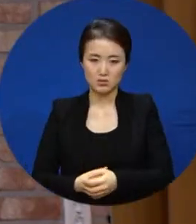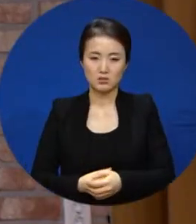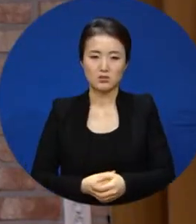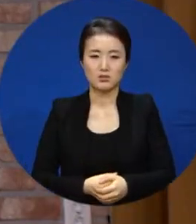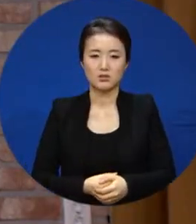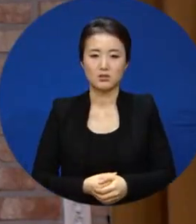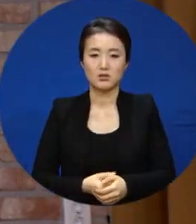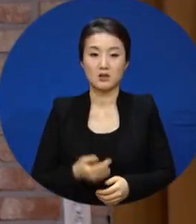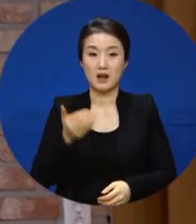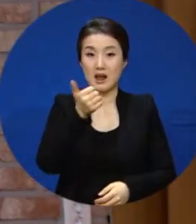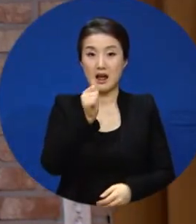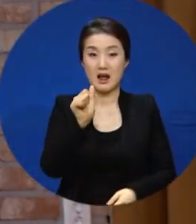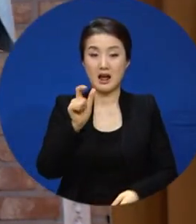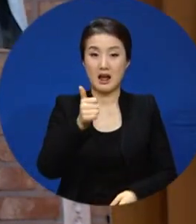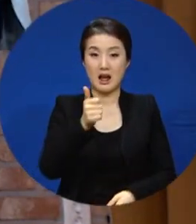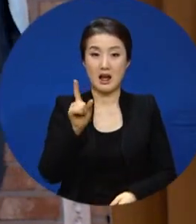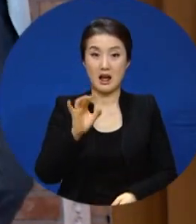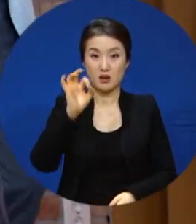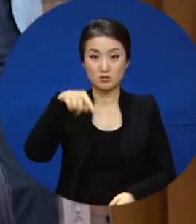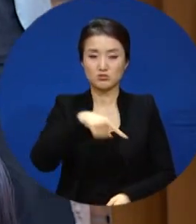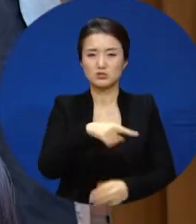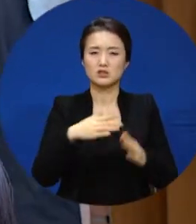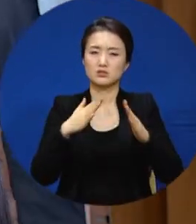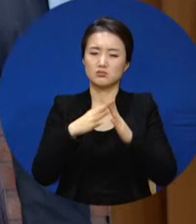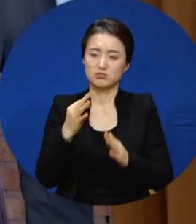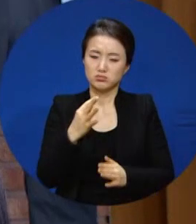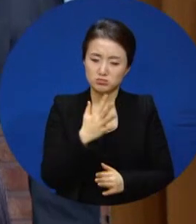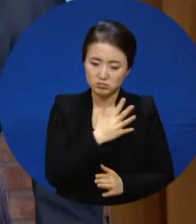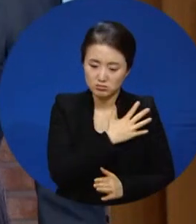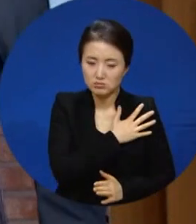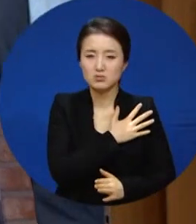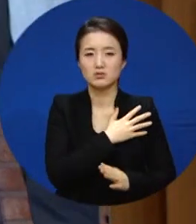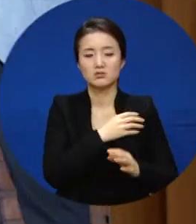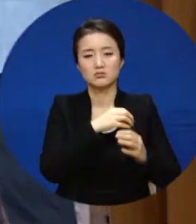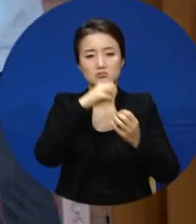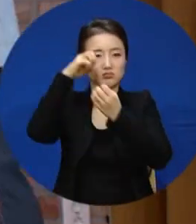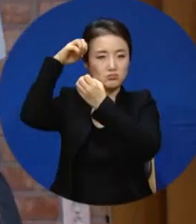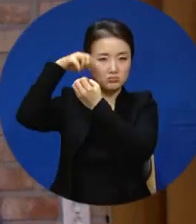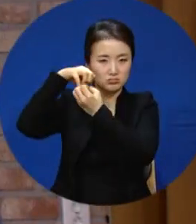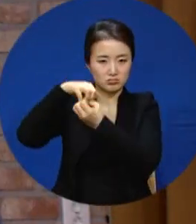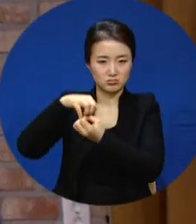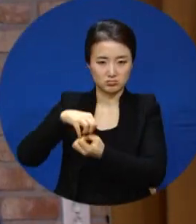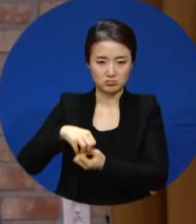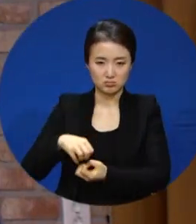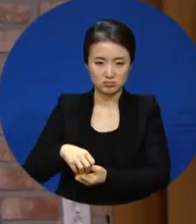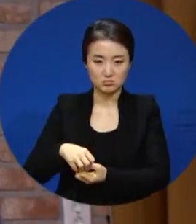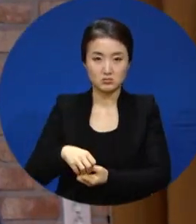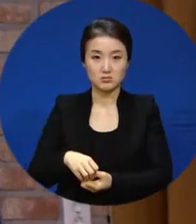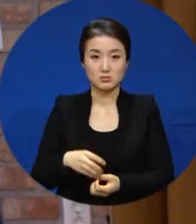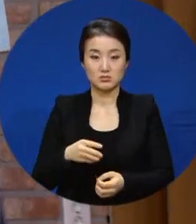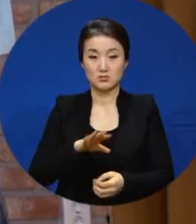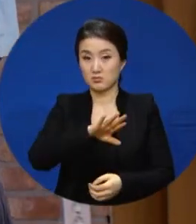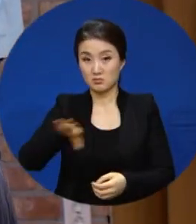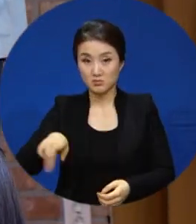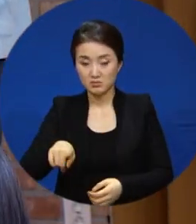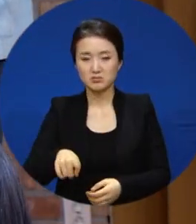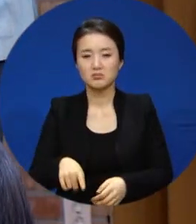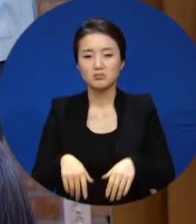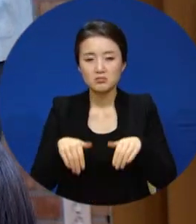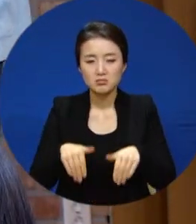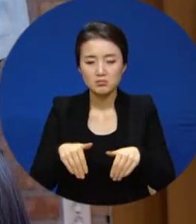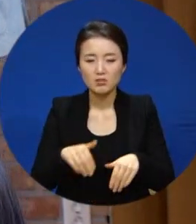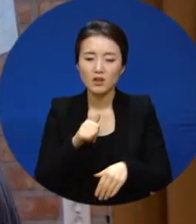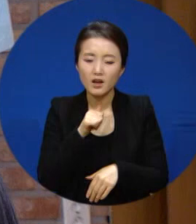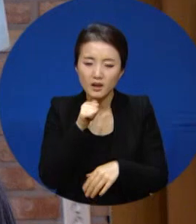한국은 귀족 출신 이거든요 항우에 집안은 귀족 집안 이에요 그 귀족 실시 니까 인천 밀리고 중용을 하지 않아 그러니까